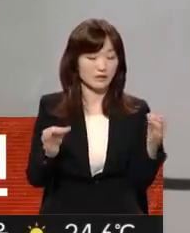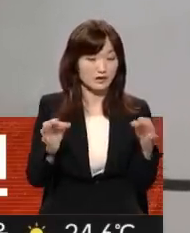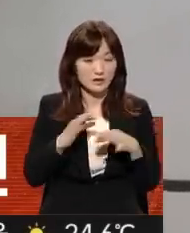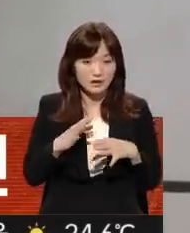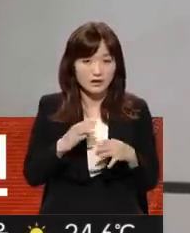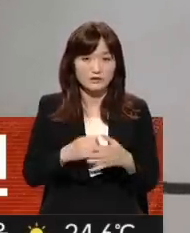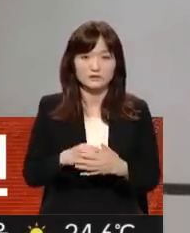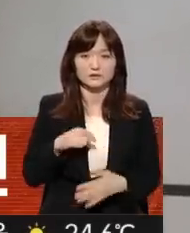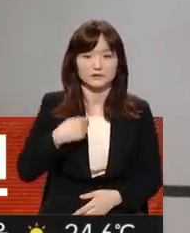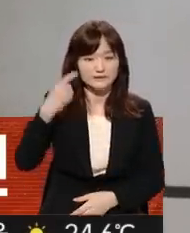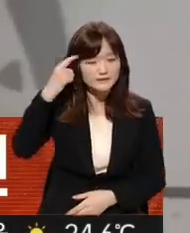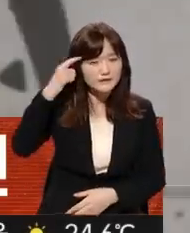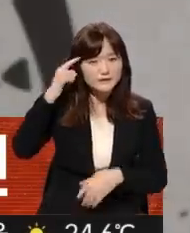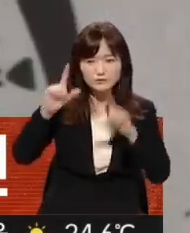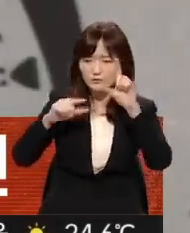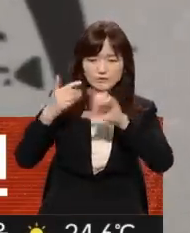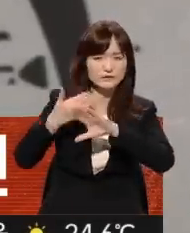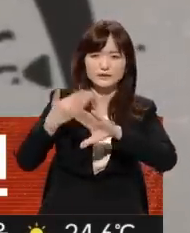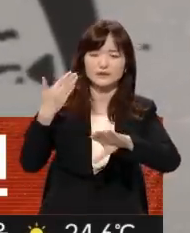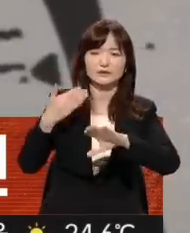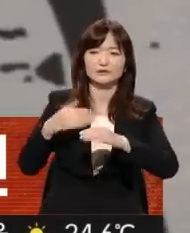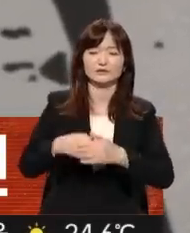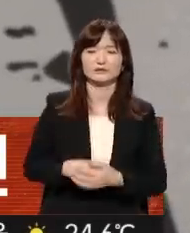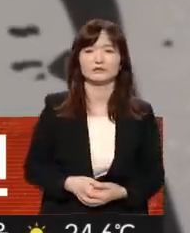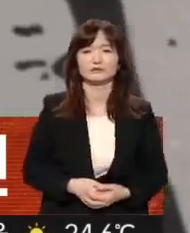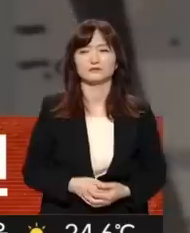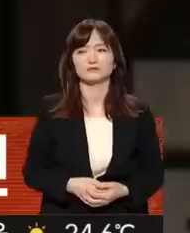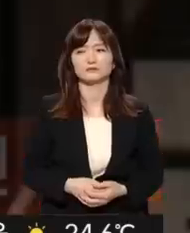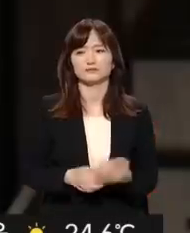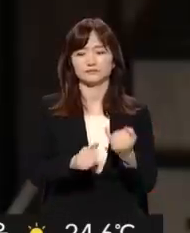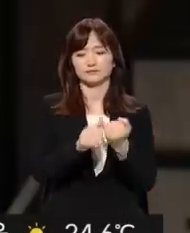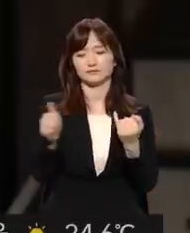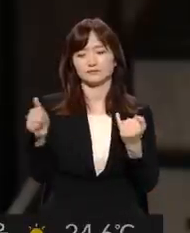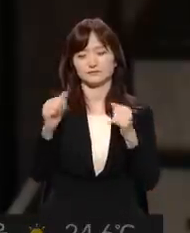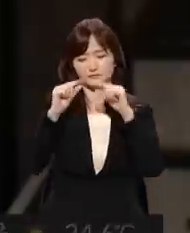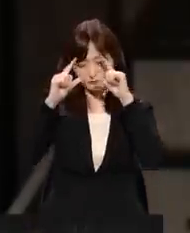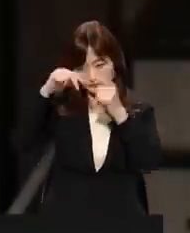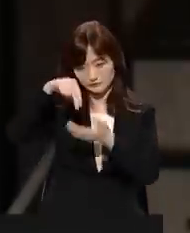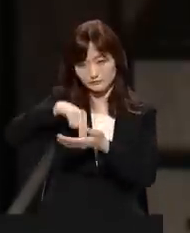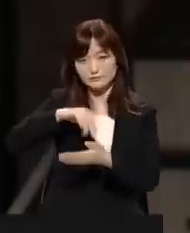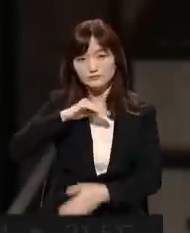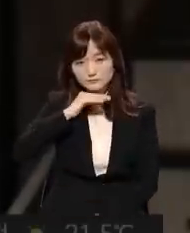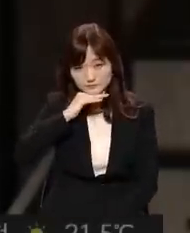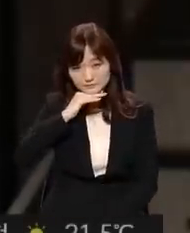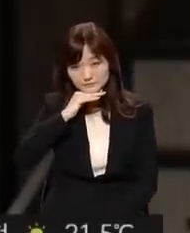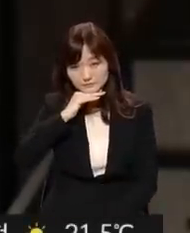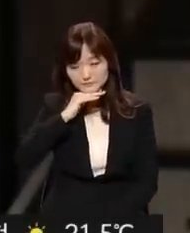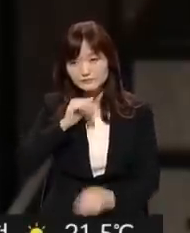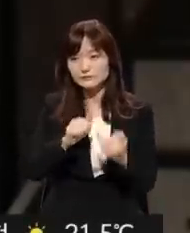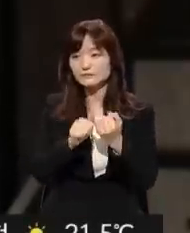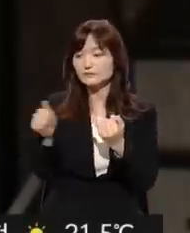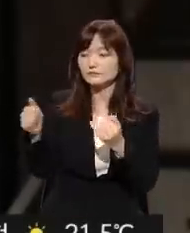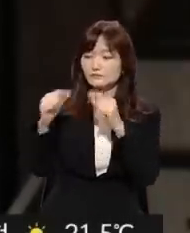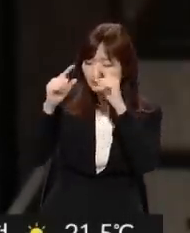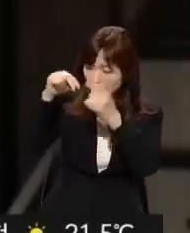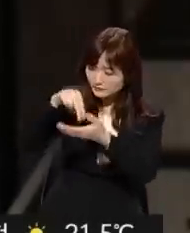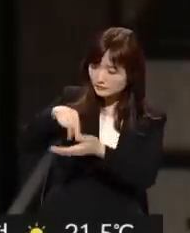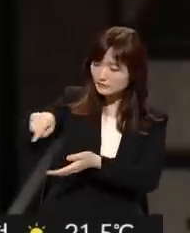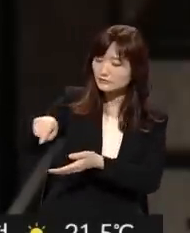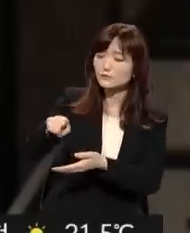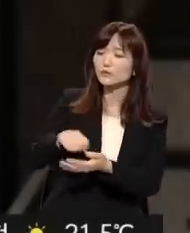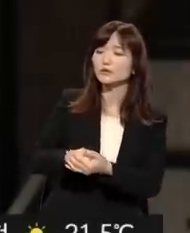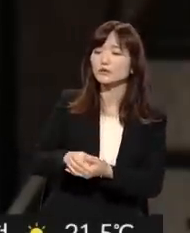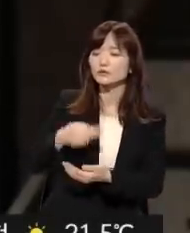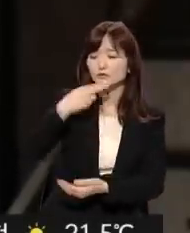자기가 생각했던 모습과 전혀 반대되는 모습이잖아요. 그래서 남편이 깰 때까지 기다렸답니다. 그래서 남편을 탁 깨니까 아니 뭐야 자기 술 안 먹는다